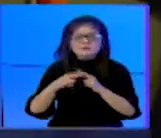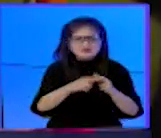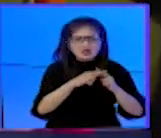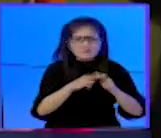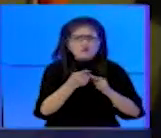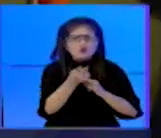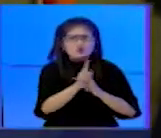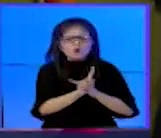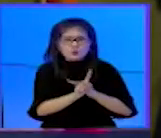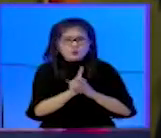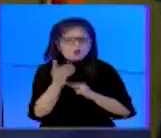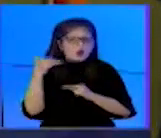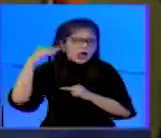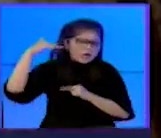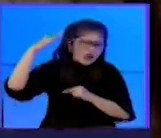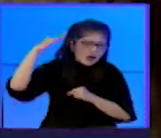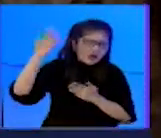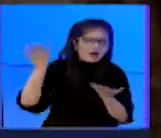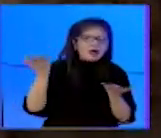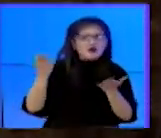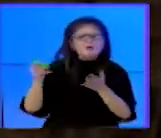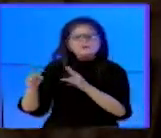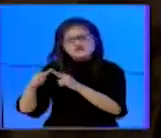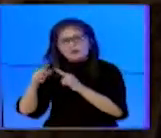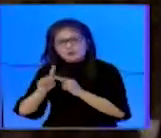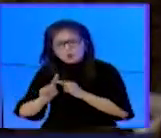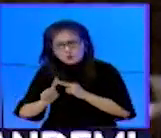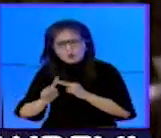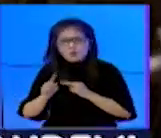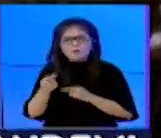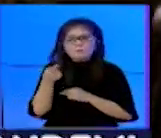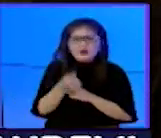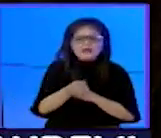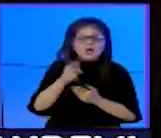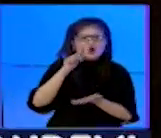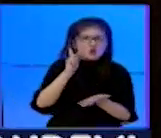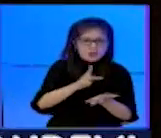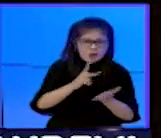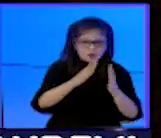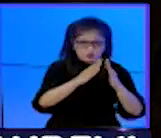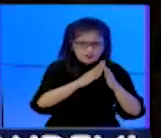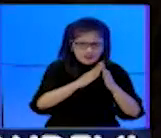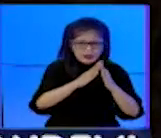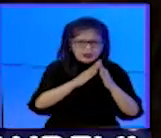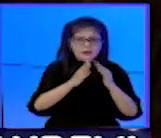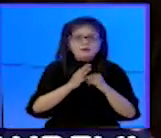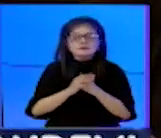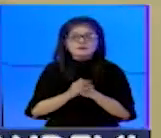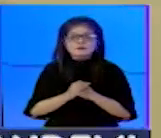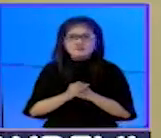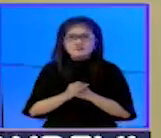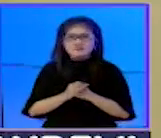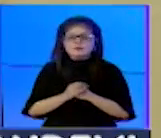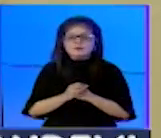sama kakak gitu kan. Buat bayar kontrakan, terus... Nah, terus juga